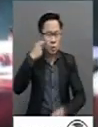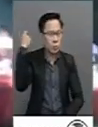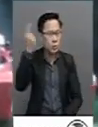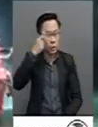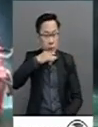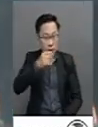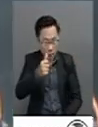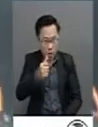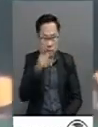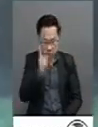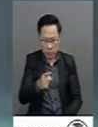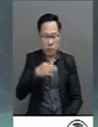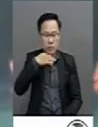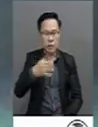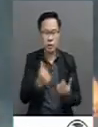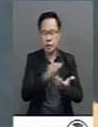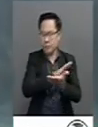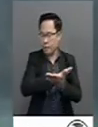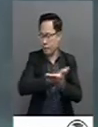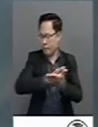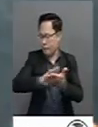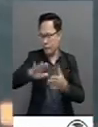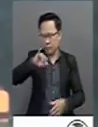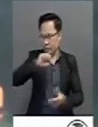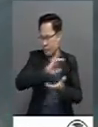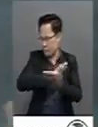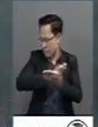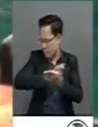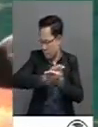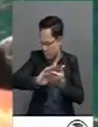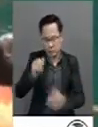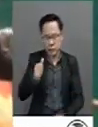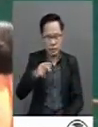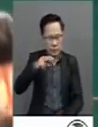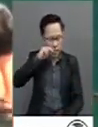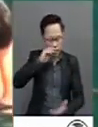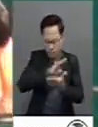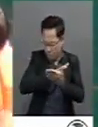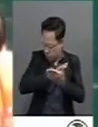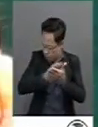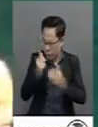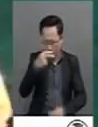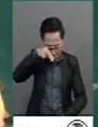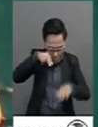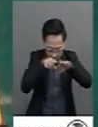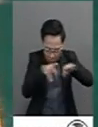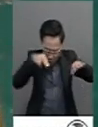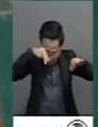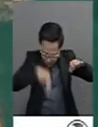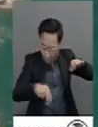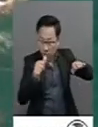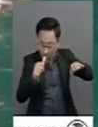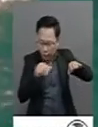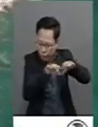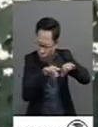ไหมแต่เชื่อไหมว่าทะเลช่วงนี้น้ำใสมากนะ และช่วงนี้คือไฮซีซั่นของทะเลด้วยนะ ค่ะ ก็จะมีนักท่องเที่ยวนี่แหละค่ะไปท่องเที่ยวกันเยอะแยะเลยนะ